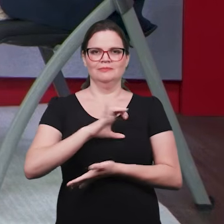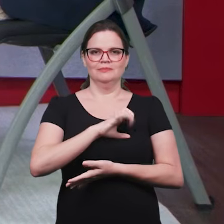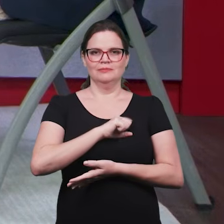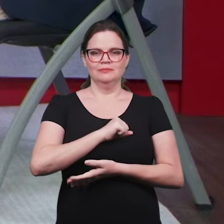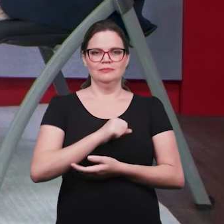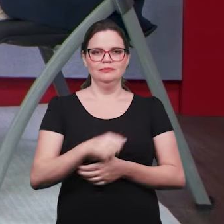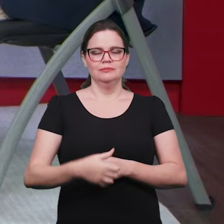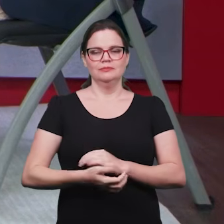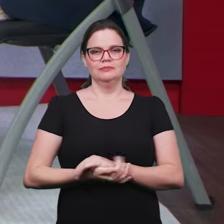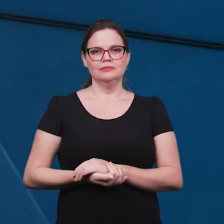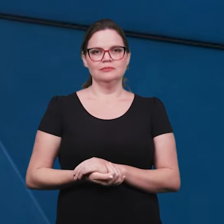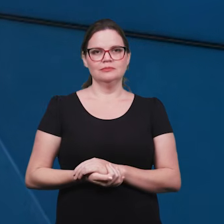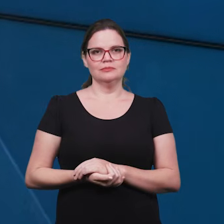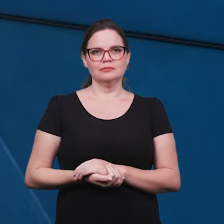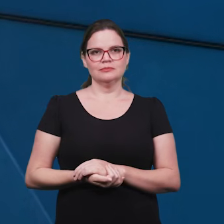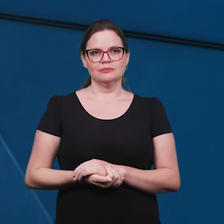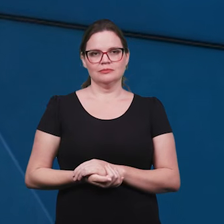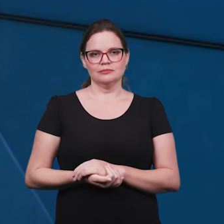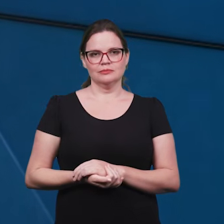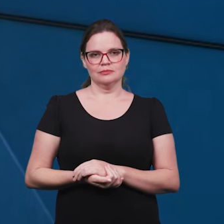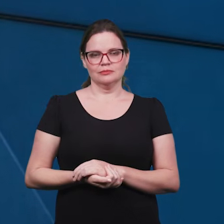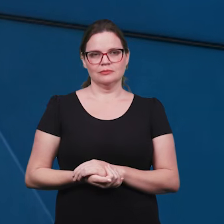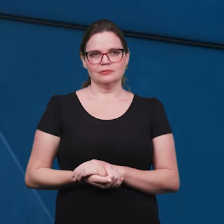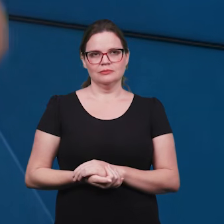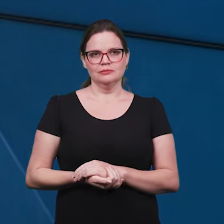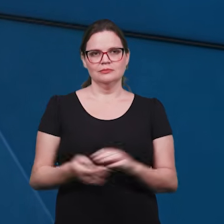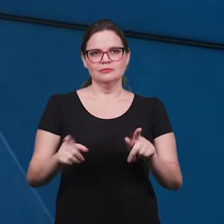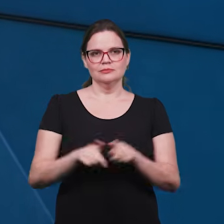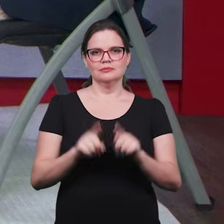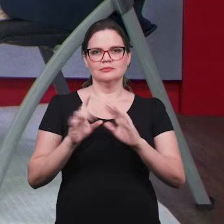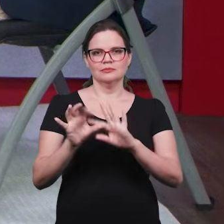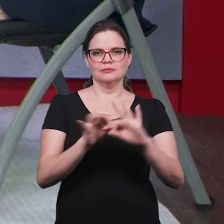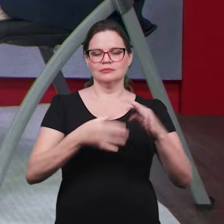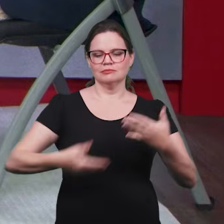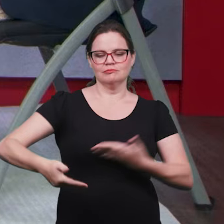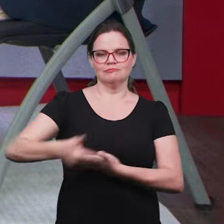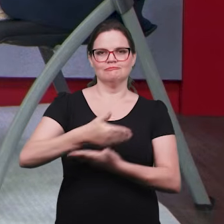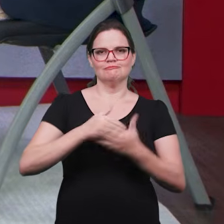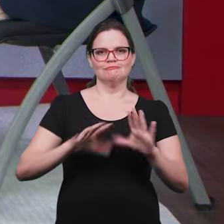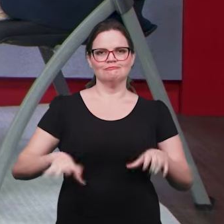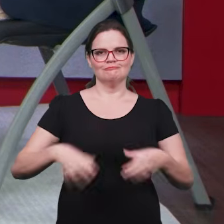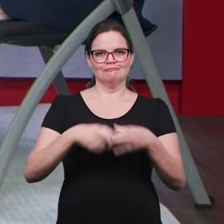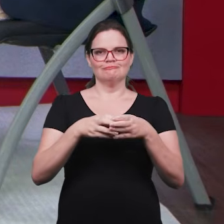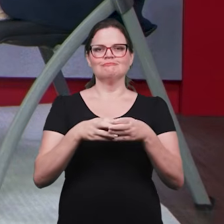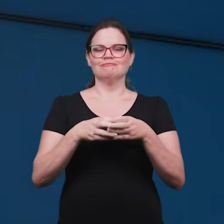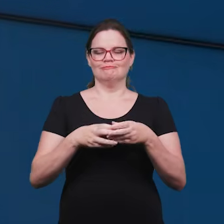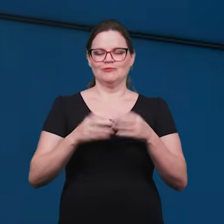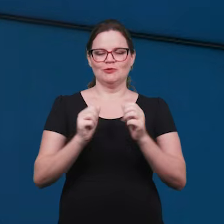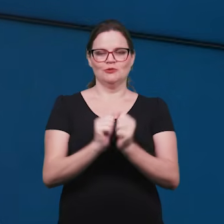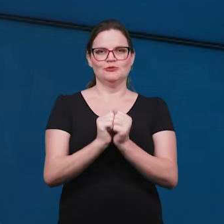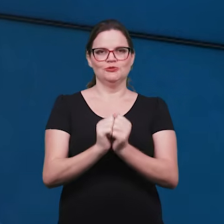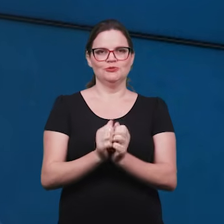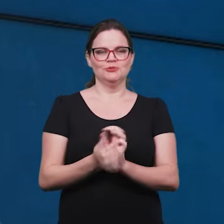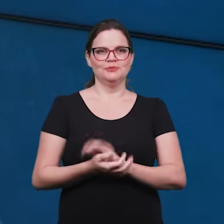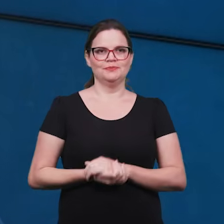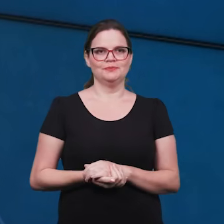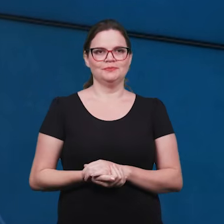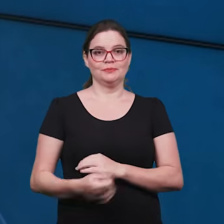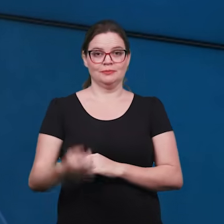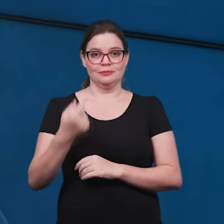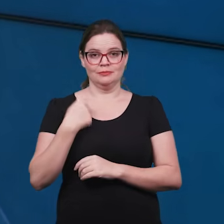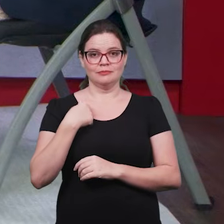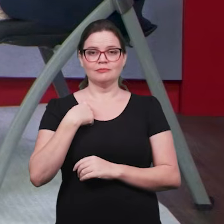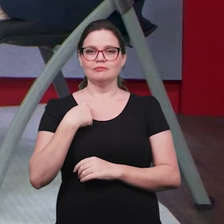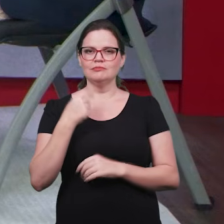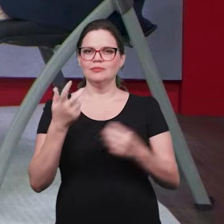amor verdadeiro и общительность с телом. e a comunhão do corpo. Я это вижу у себя